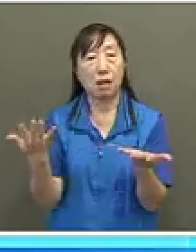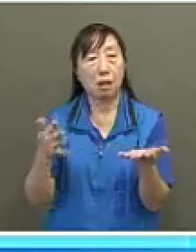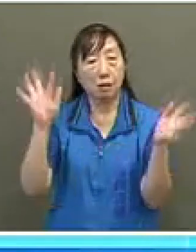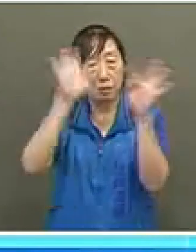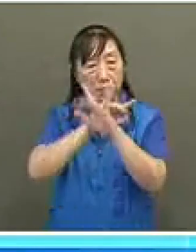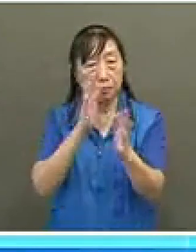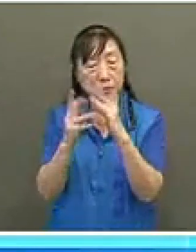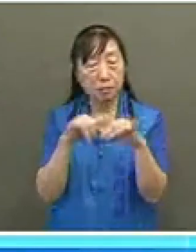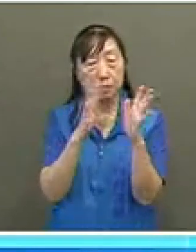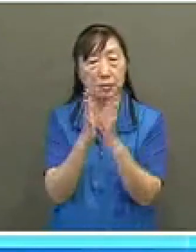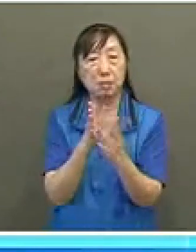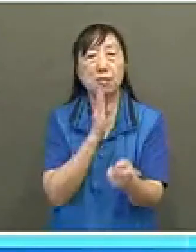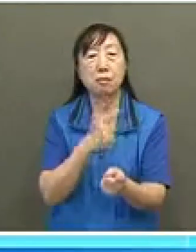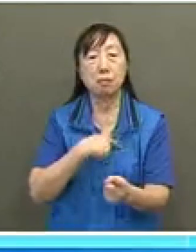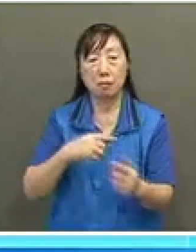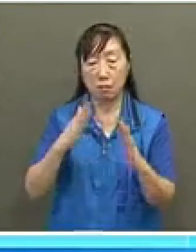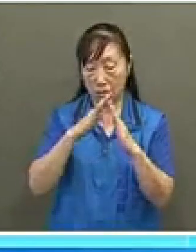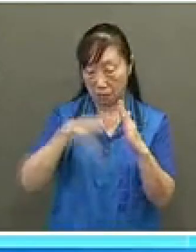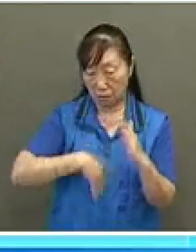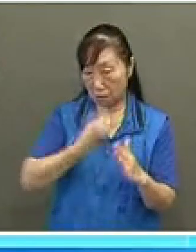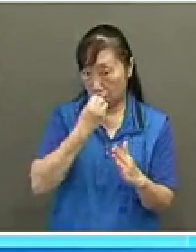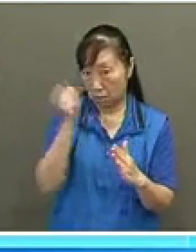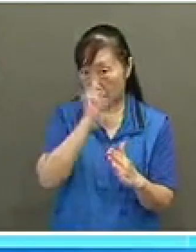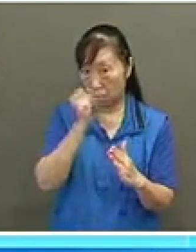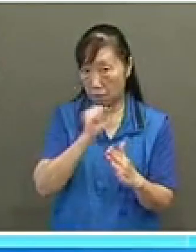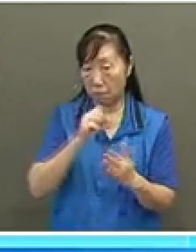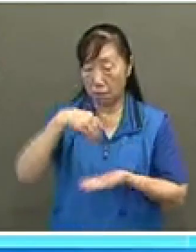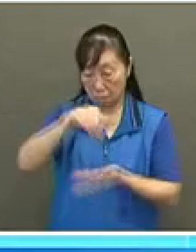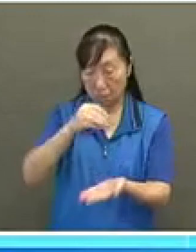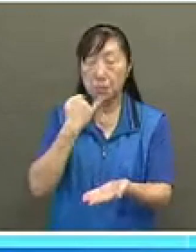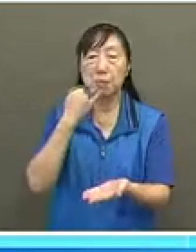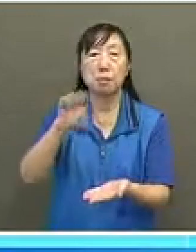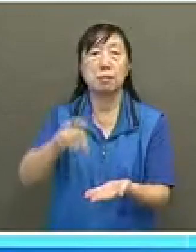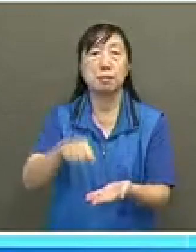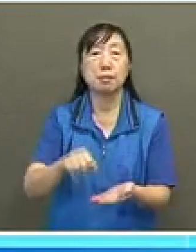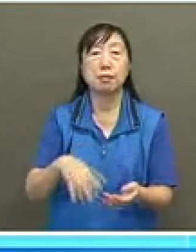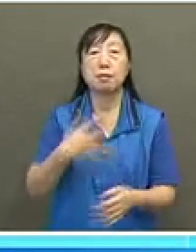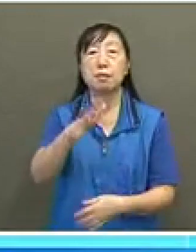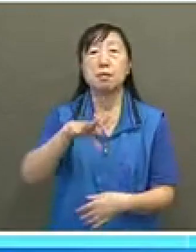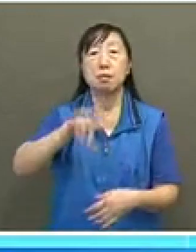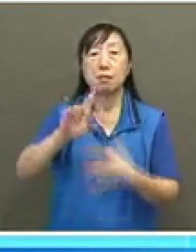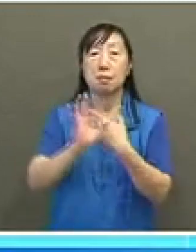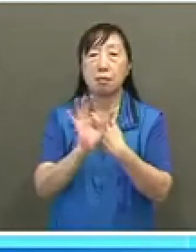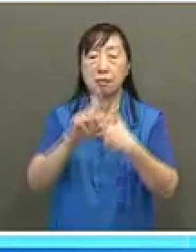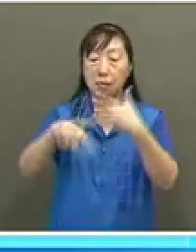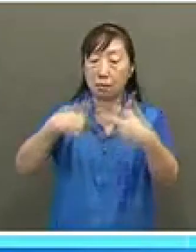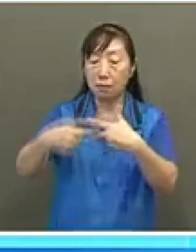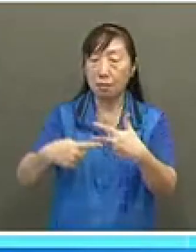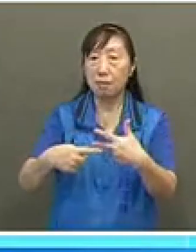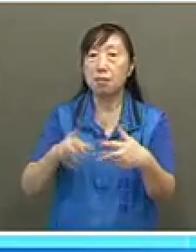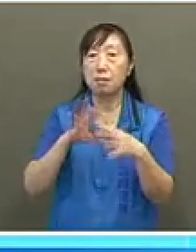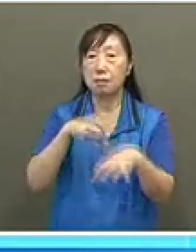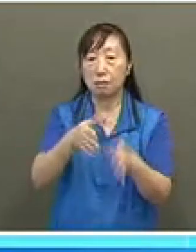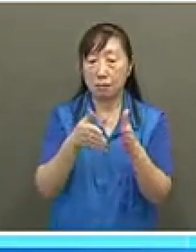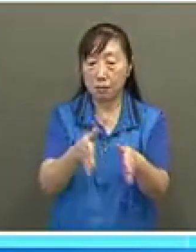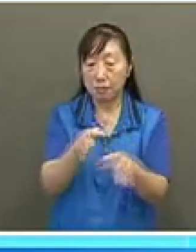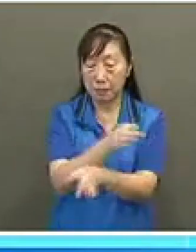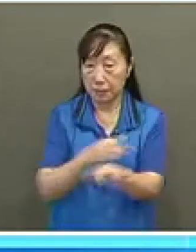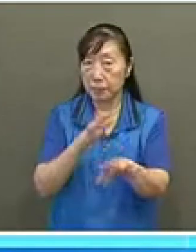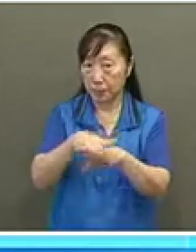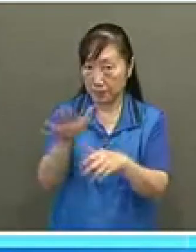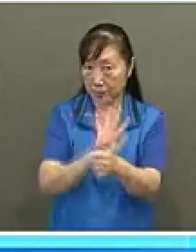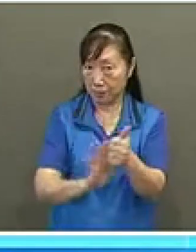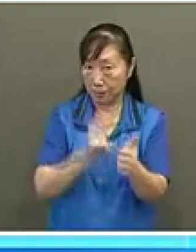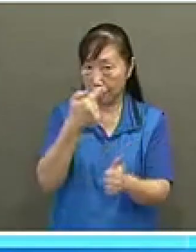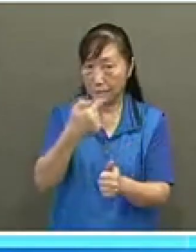带，禁止内用。我们为什么先以一个礼拜？因为这个对整个经济的冲击蛮大